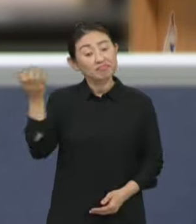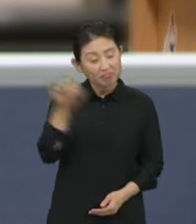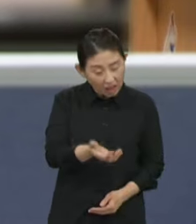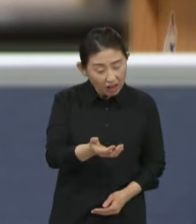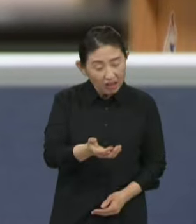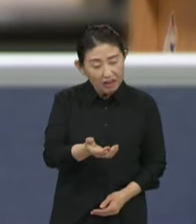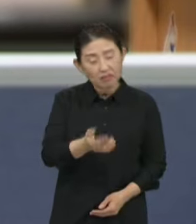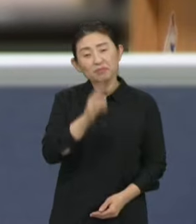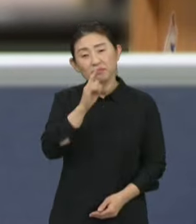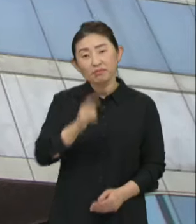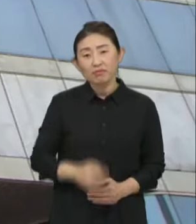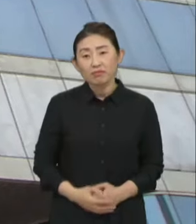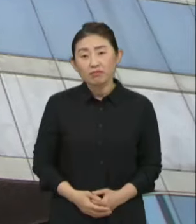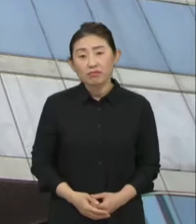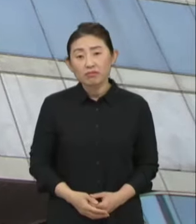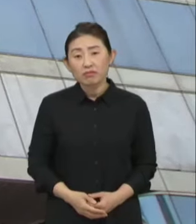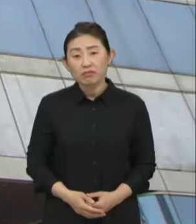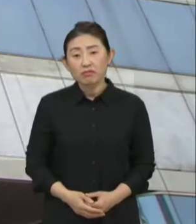있다고에서